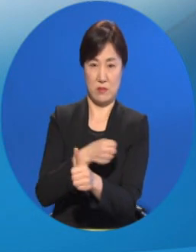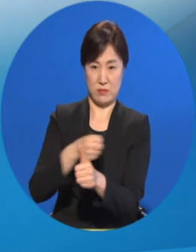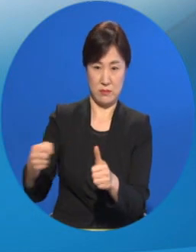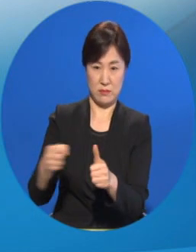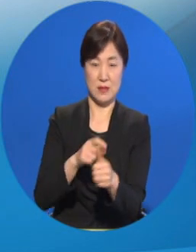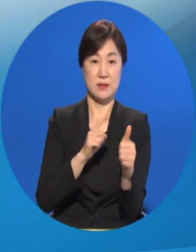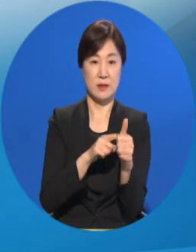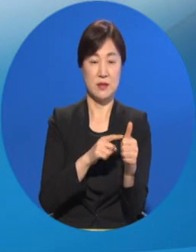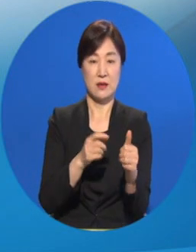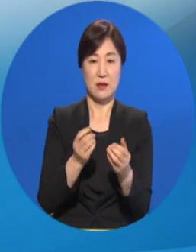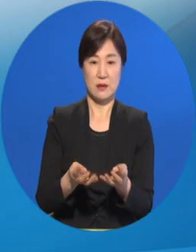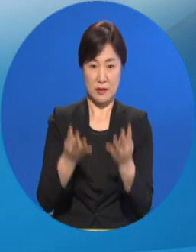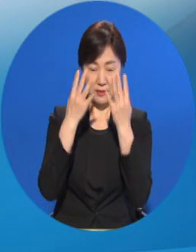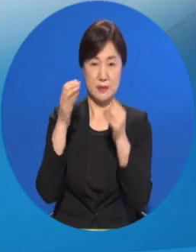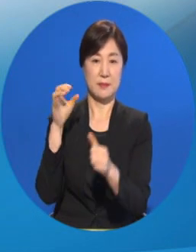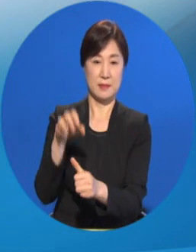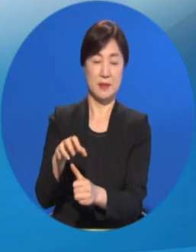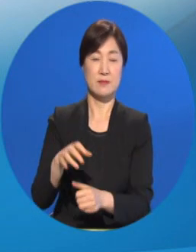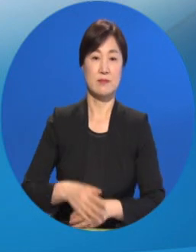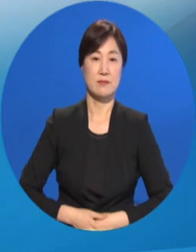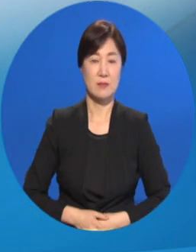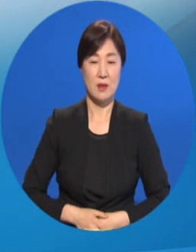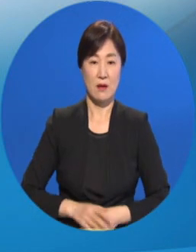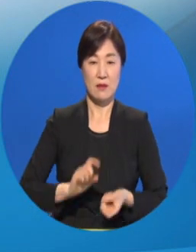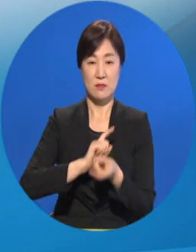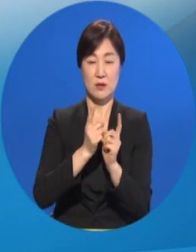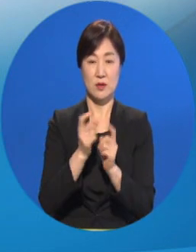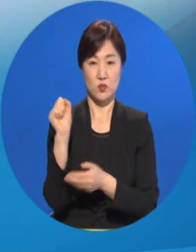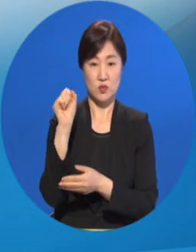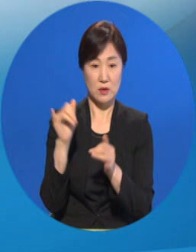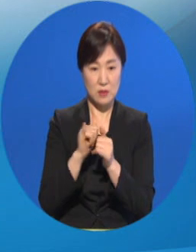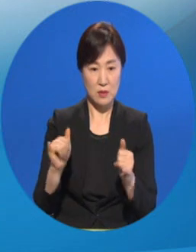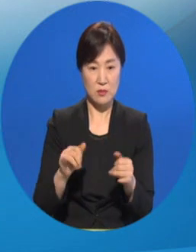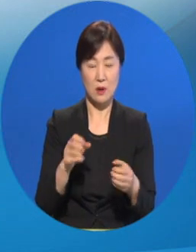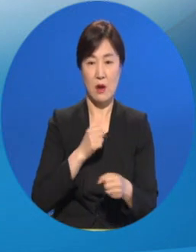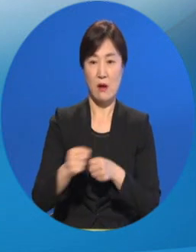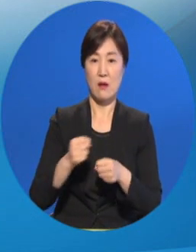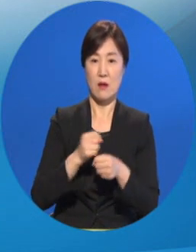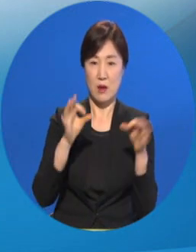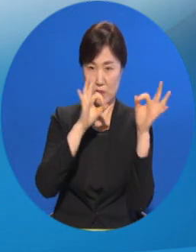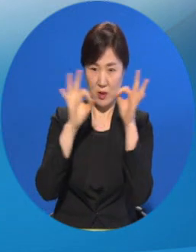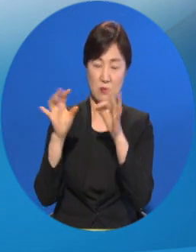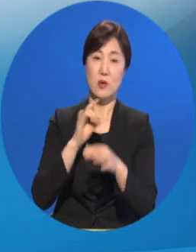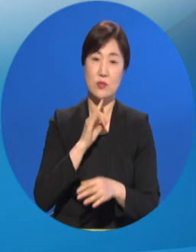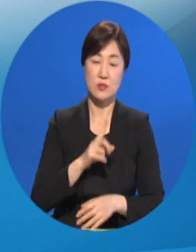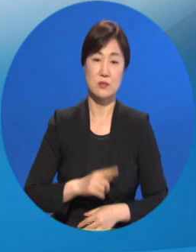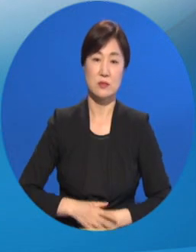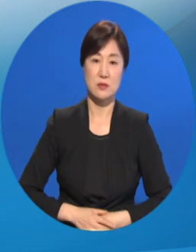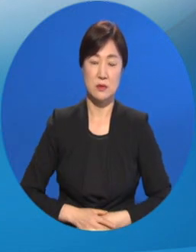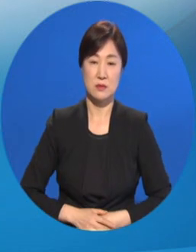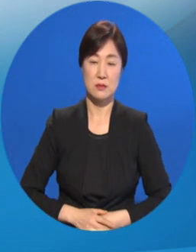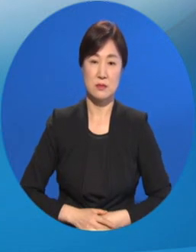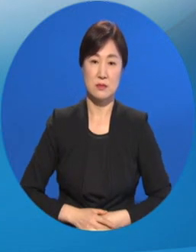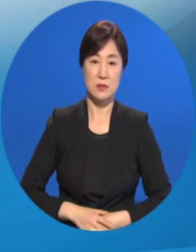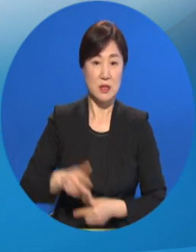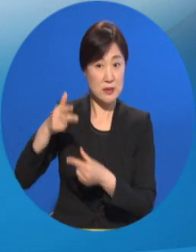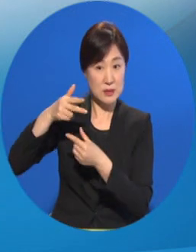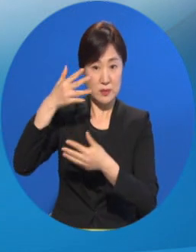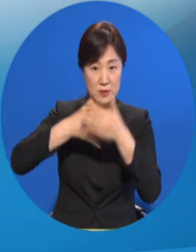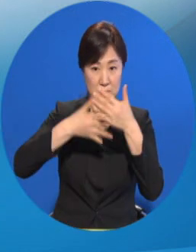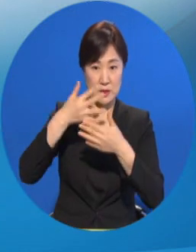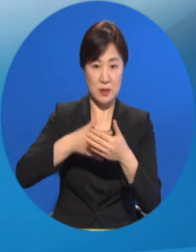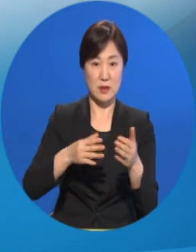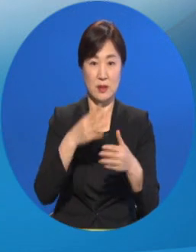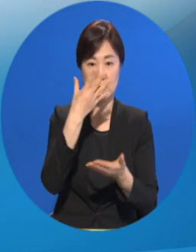구속됐습니다. 대리운전 기사도 속수무책으로 바라만 보고 있었는데요. 당시 장면이 CCTV에 고스란히